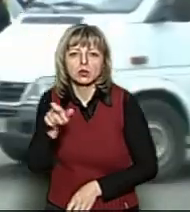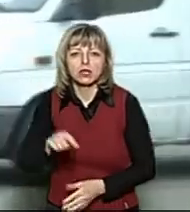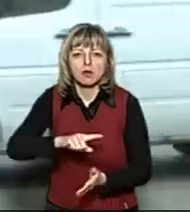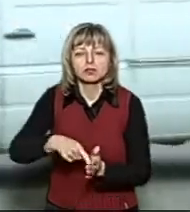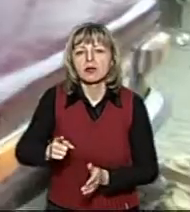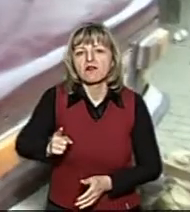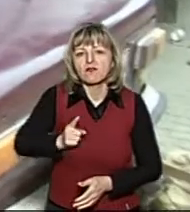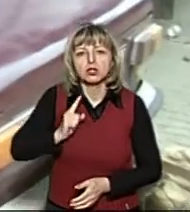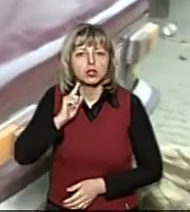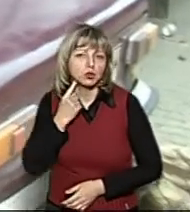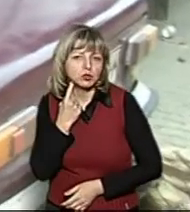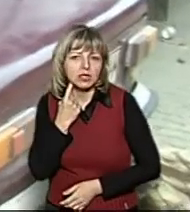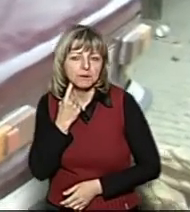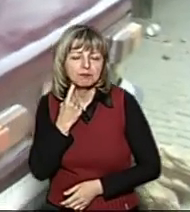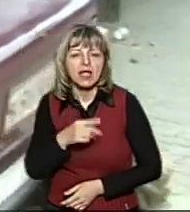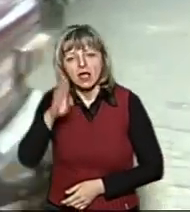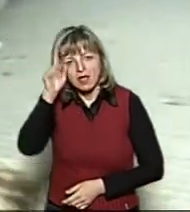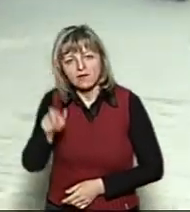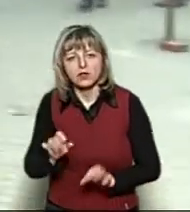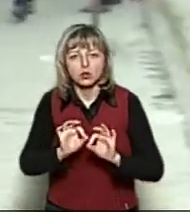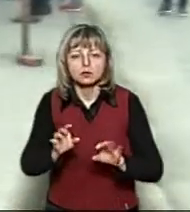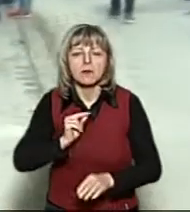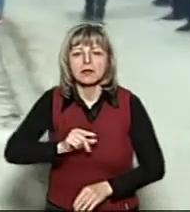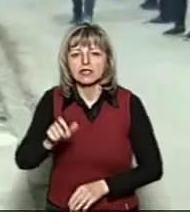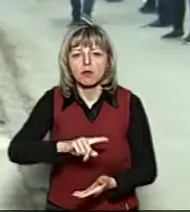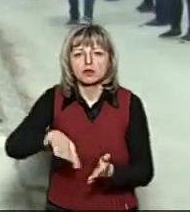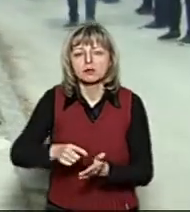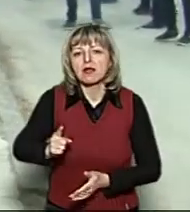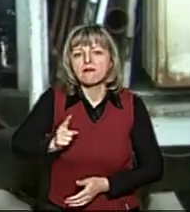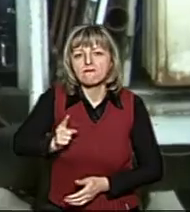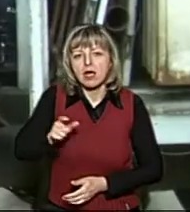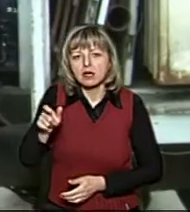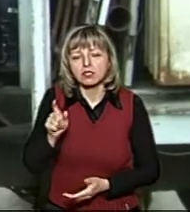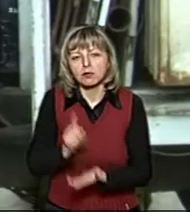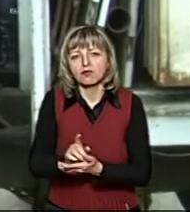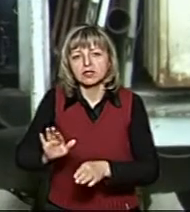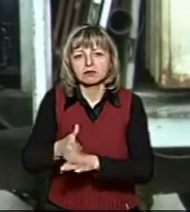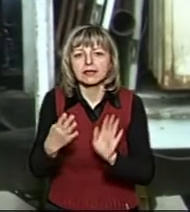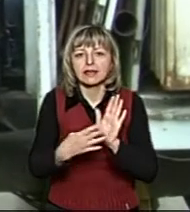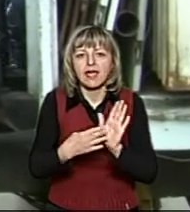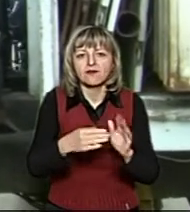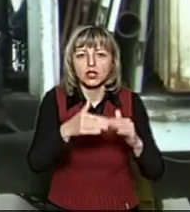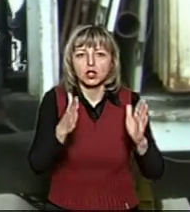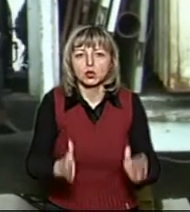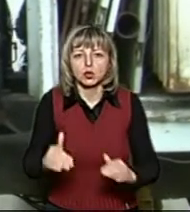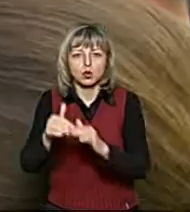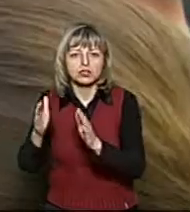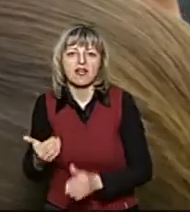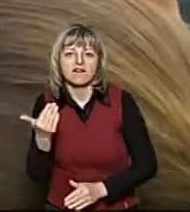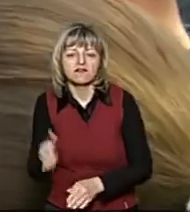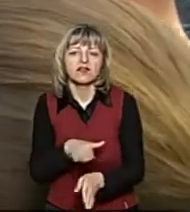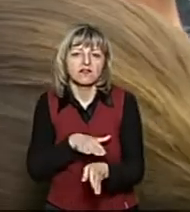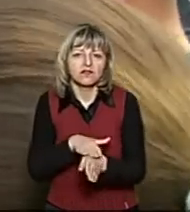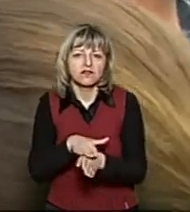муніципальної варти Луцька Дмитром Чіпаком. Він розповів, що працівники муніципальної варти мають знести 9 контейнерів. Ви виконуєте